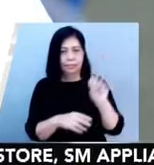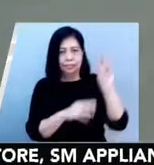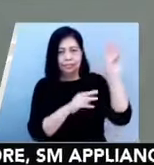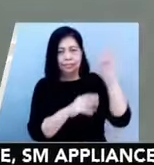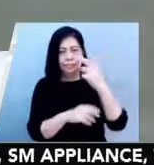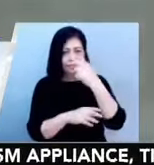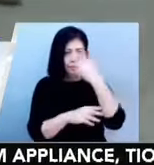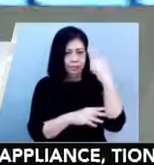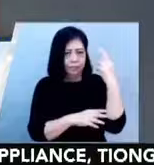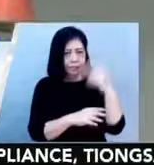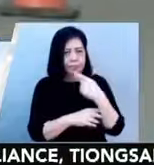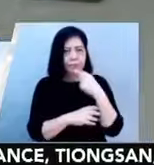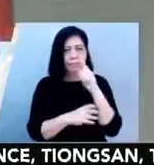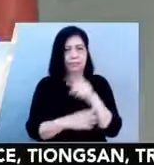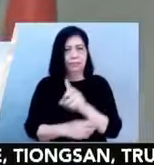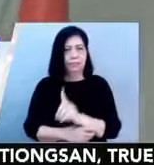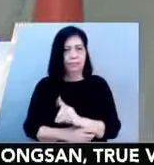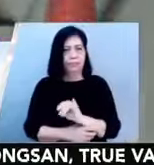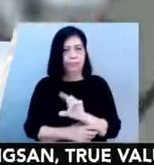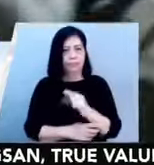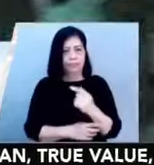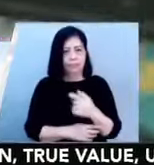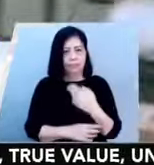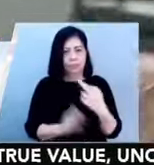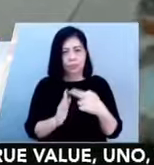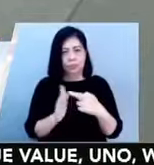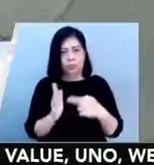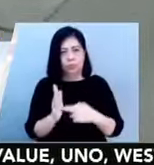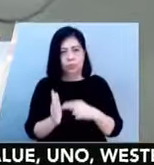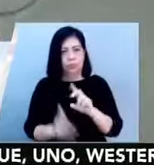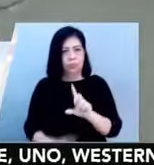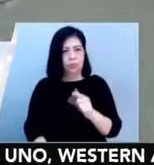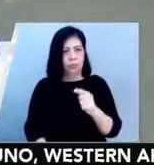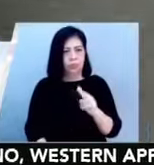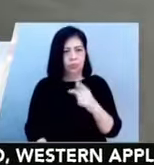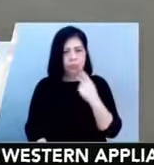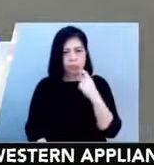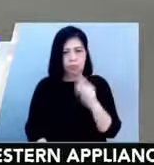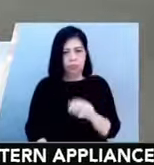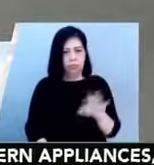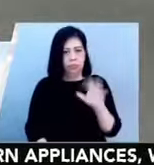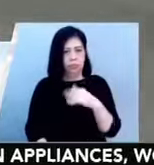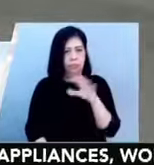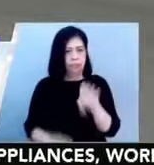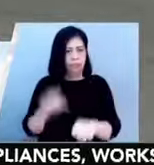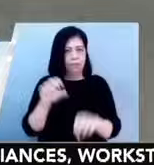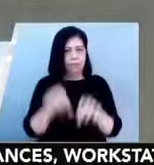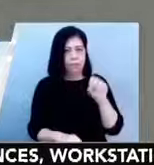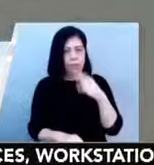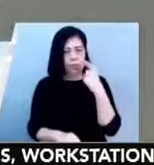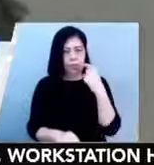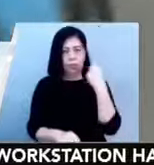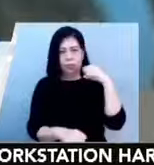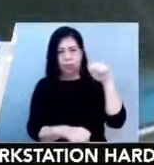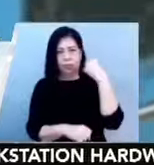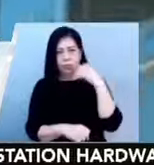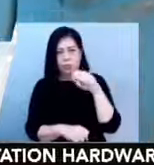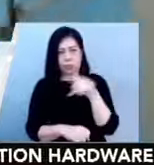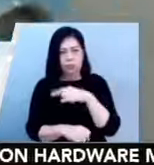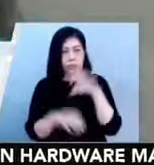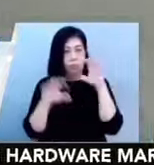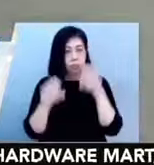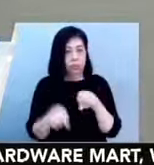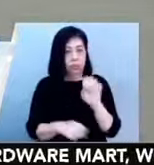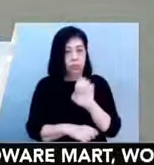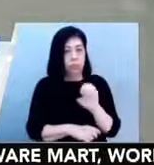sa kautusan ng DG at sa ordinansa ng lgu kaninang umaga may mga Nahuli ng lumalabag ang mga mahuhuling e-bike at